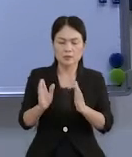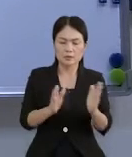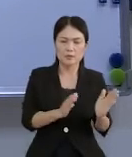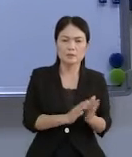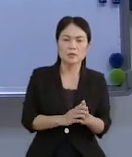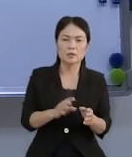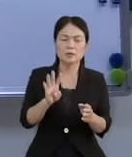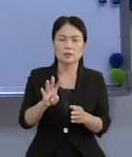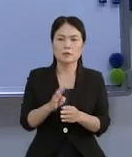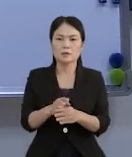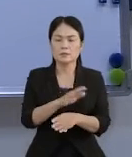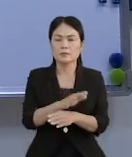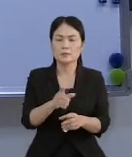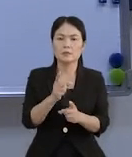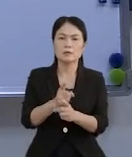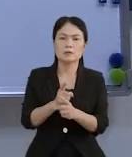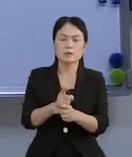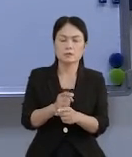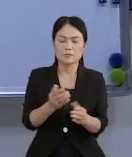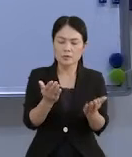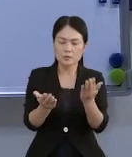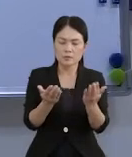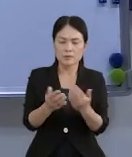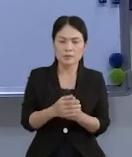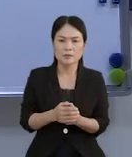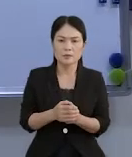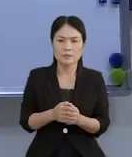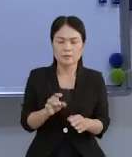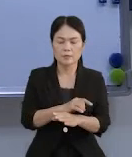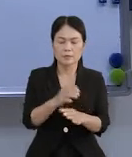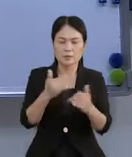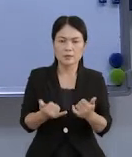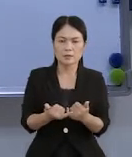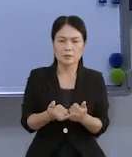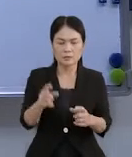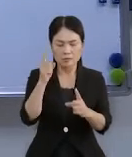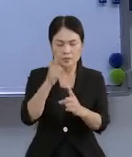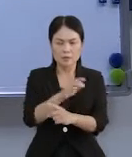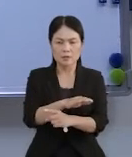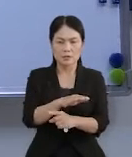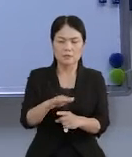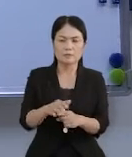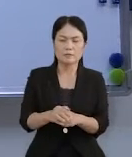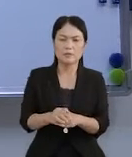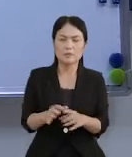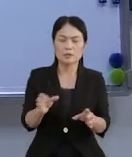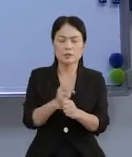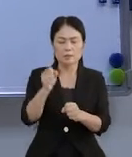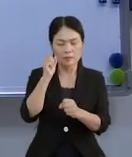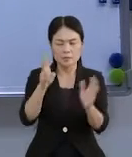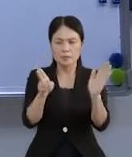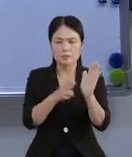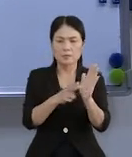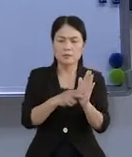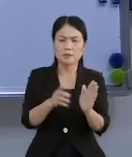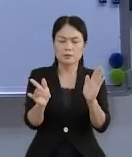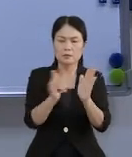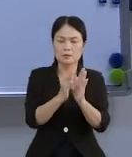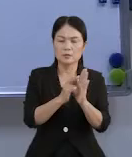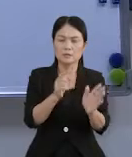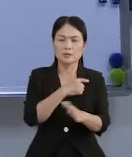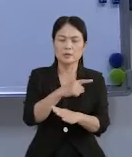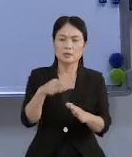cá nâng tì bún cứ côn trời tiếng tuột sập rạp bên ní đập bay ở côn bàn cho chụp bà nơi bệnh nhạt ở